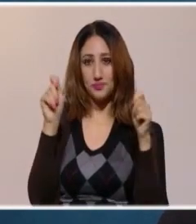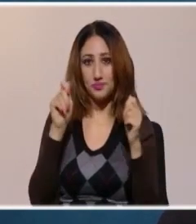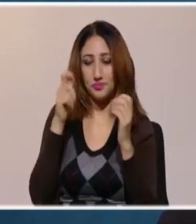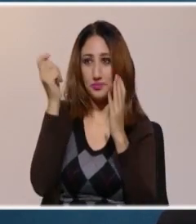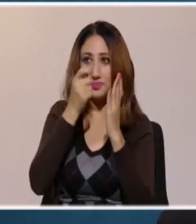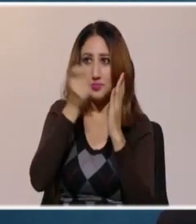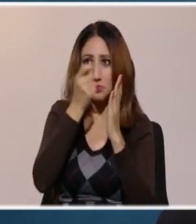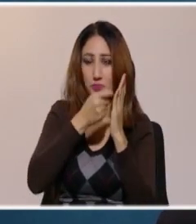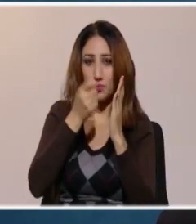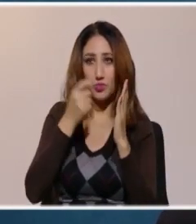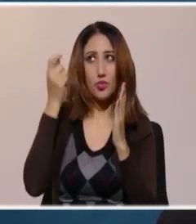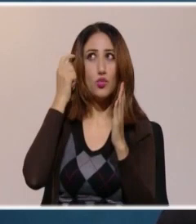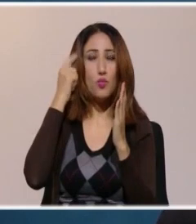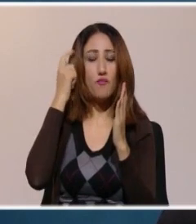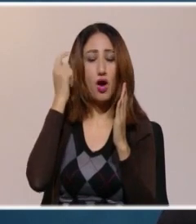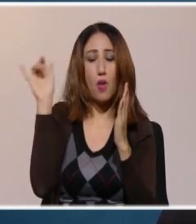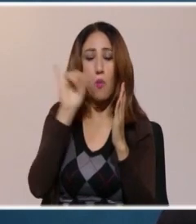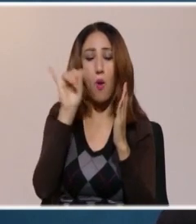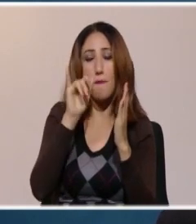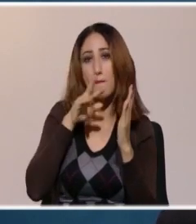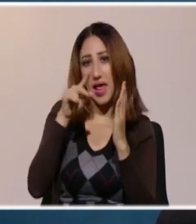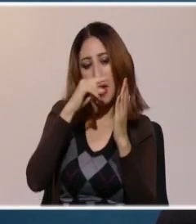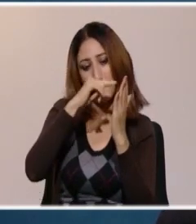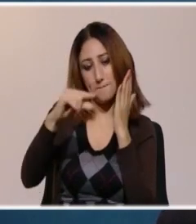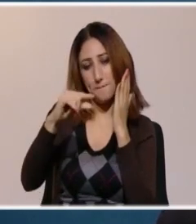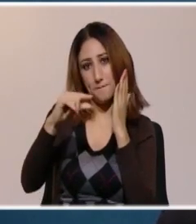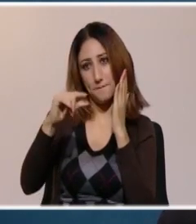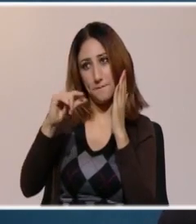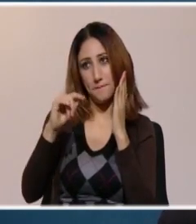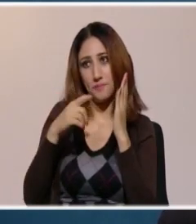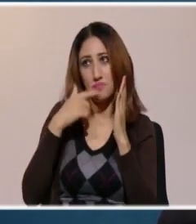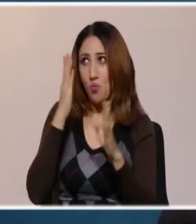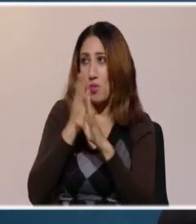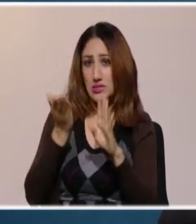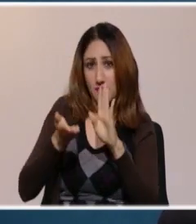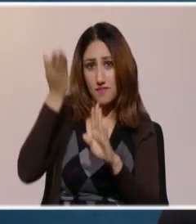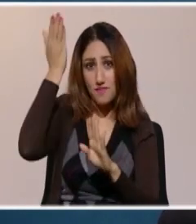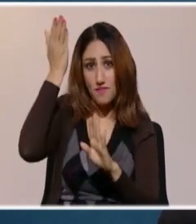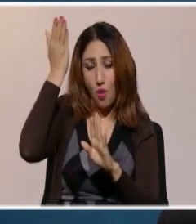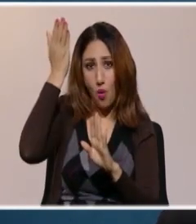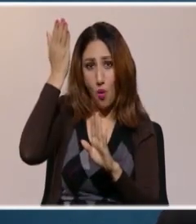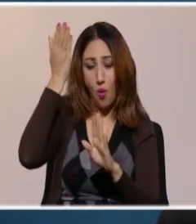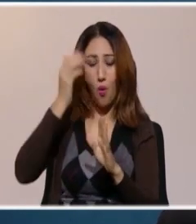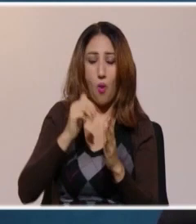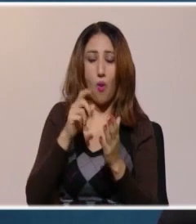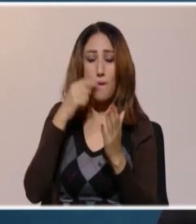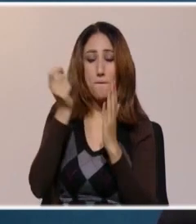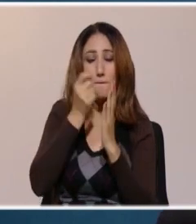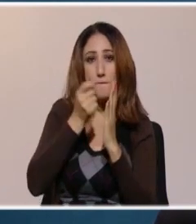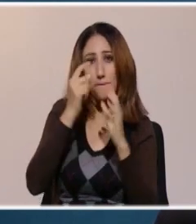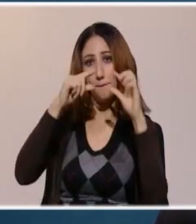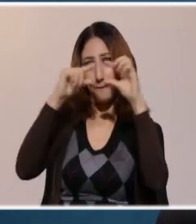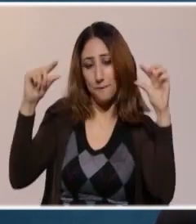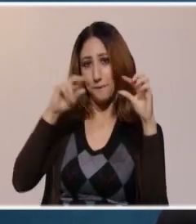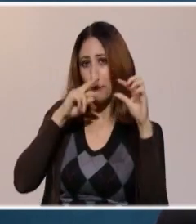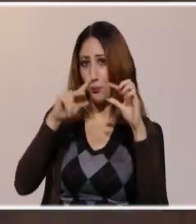حد مهم قوي، فقال التعبير حلو قوي، مش سوبر ستار، سوبر هيومن. فعجبني